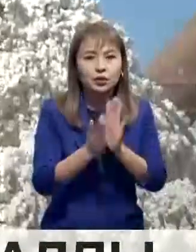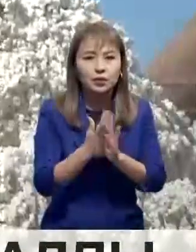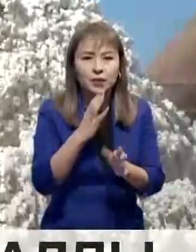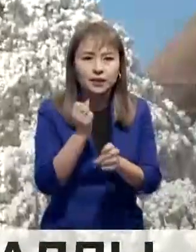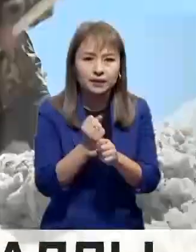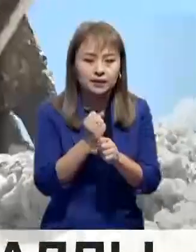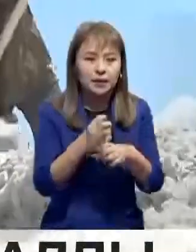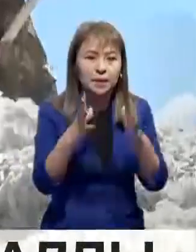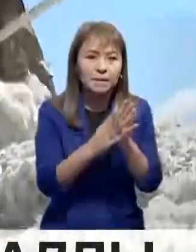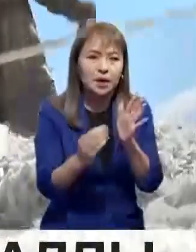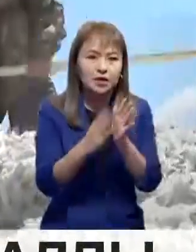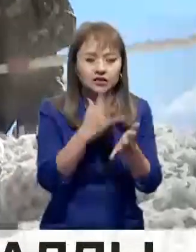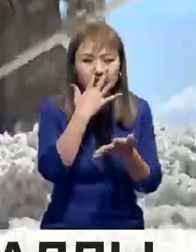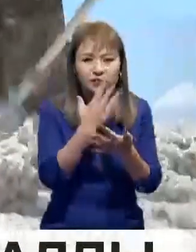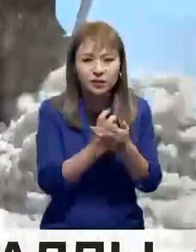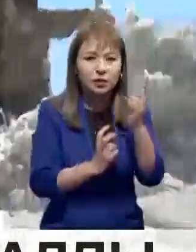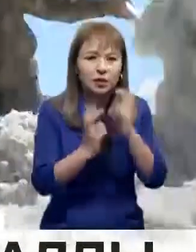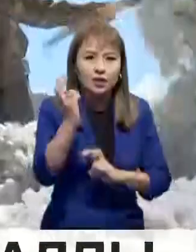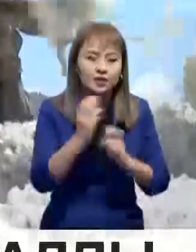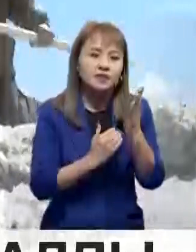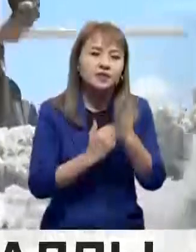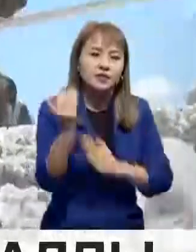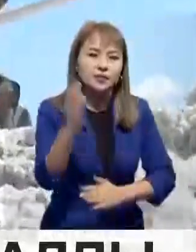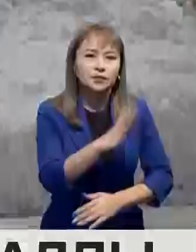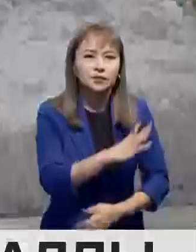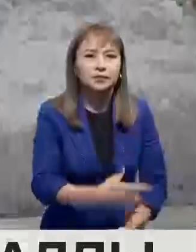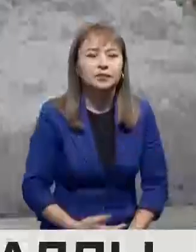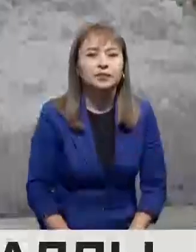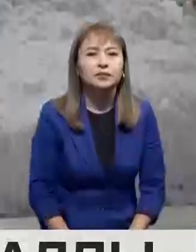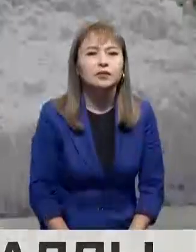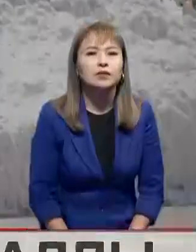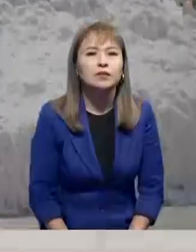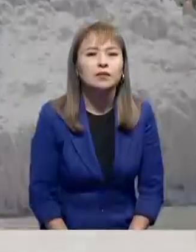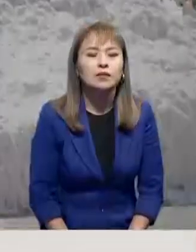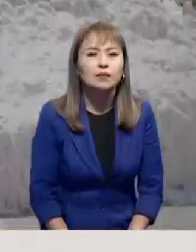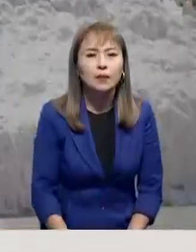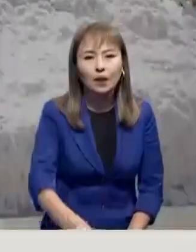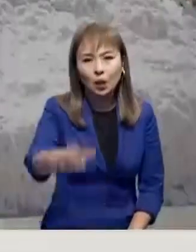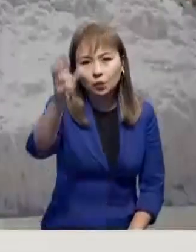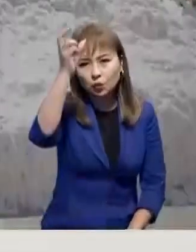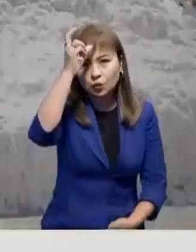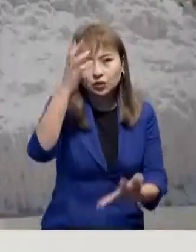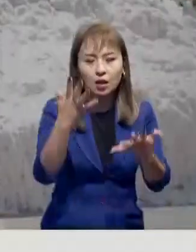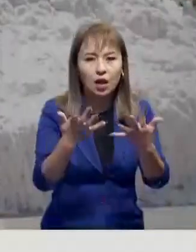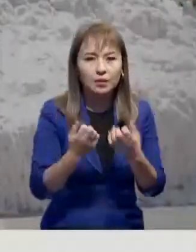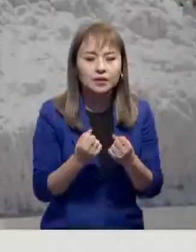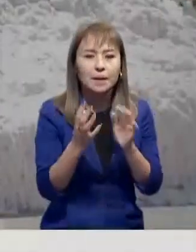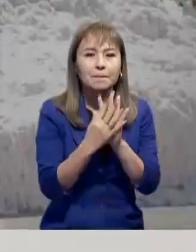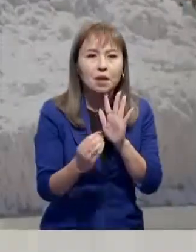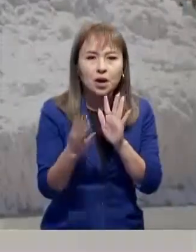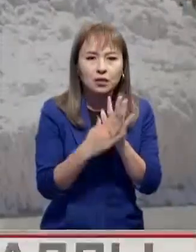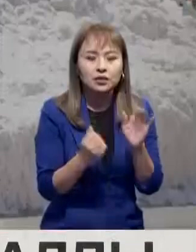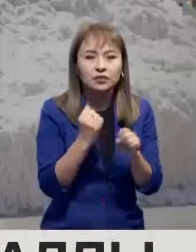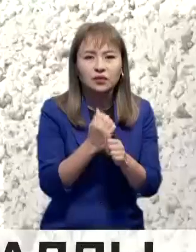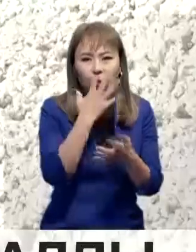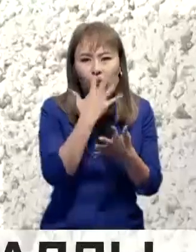жасасқан. Мақташылар өз өнімін кәсіпорын зауытына жоғары бағада өткізеді. Түркиядан алынып жатқан ұрықтарды беріп, солардың мақталарын біз